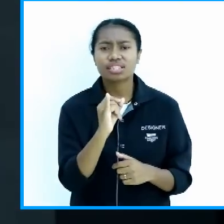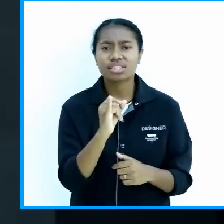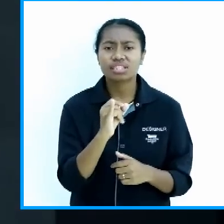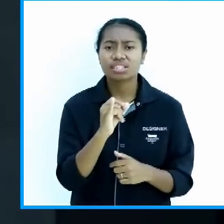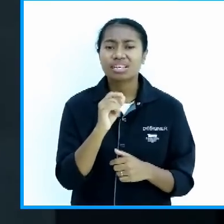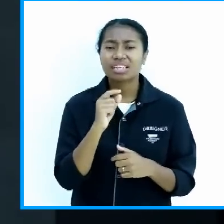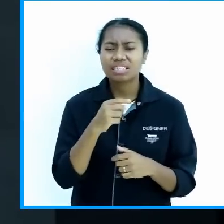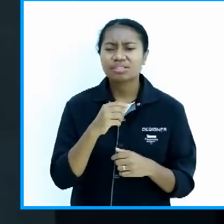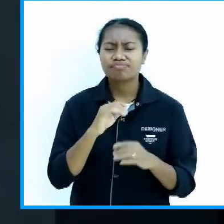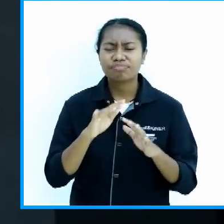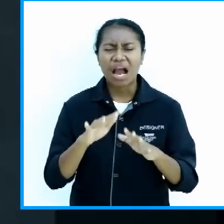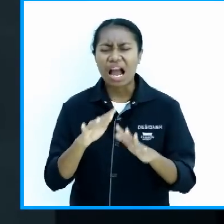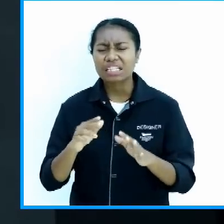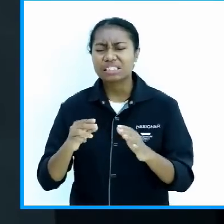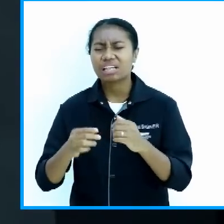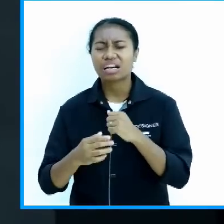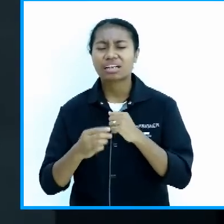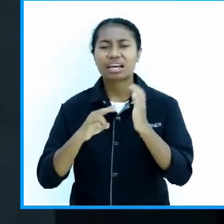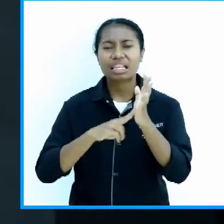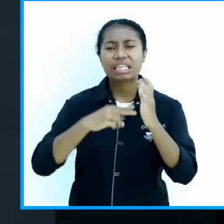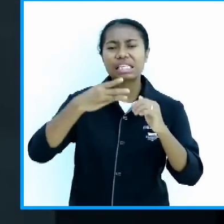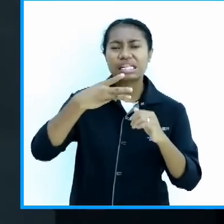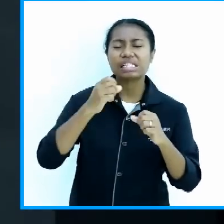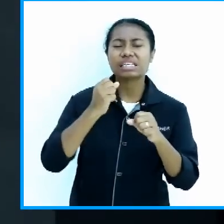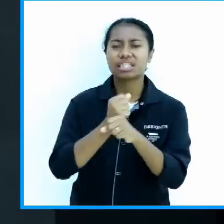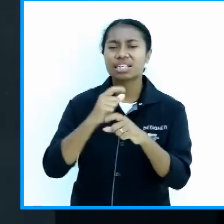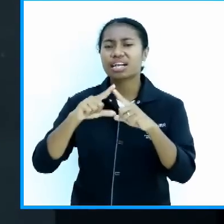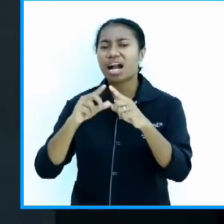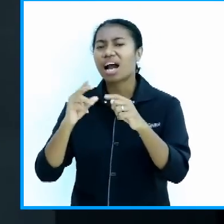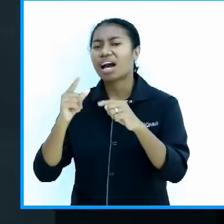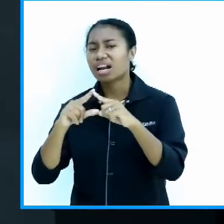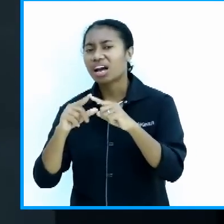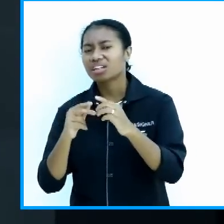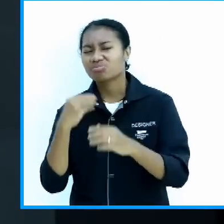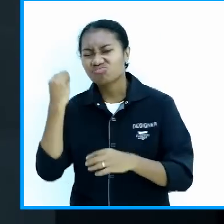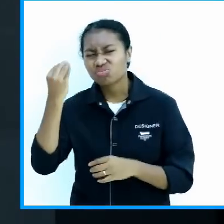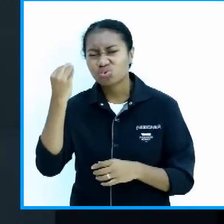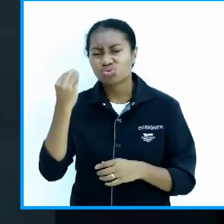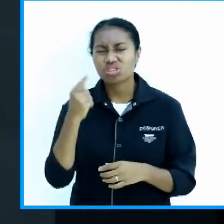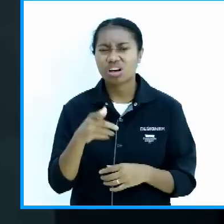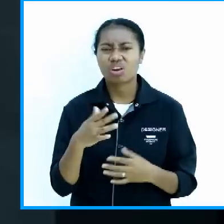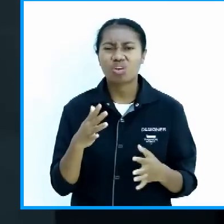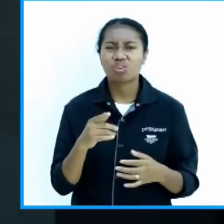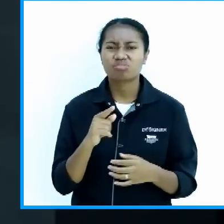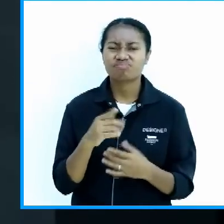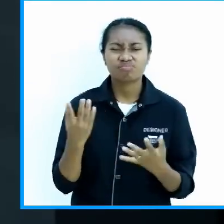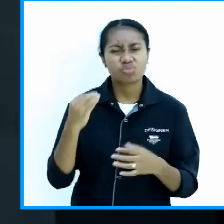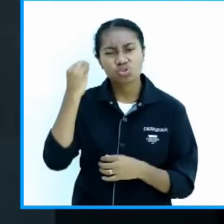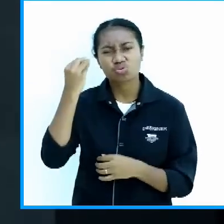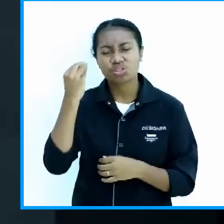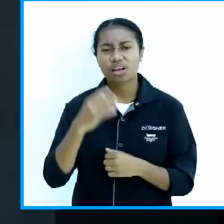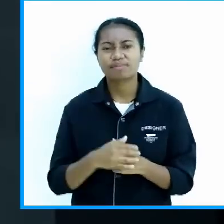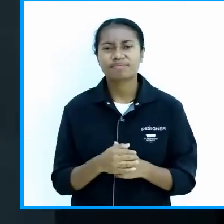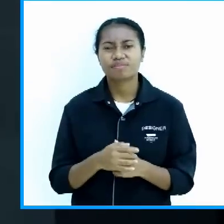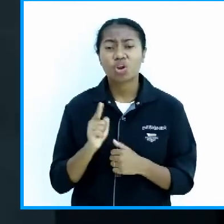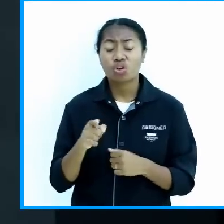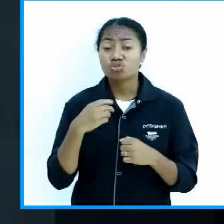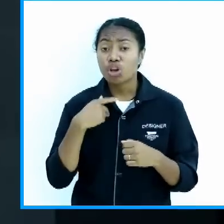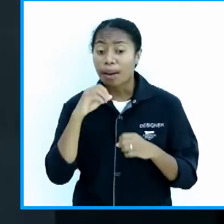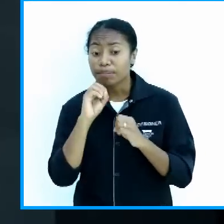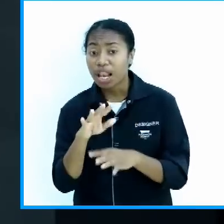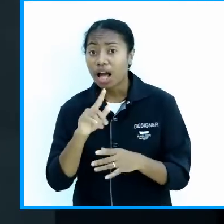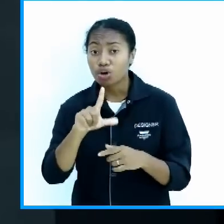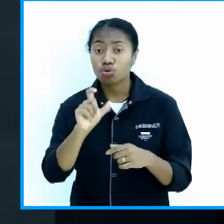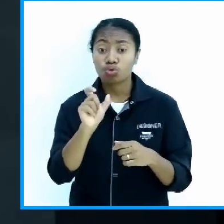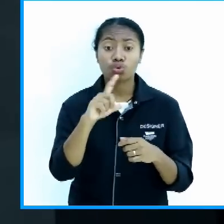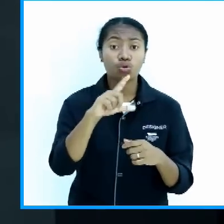Indonesia itu BPOM yang menilai. Jadi susah kalau mau bilang ini ada kong kali kong ya. Artinya kalau BPOM sudah menyatakan dia lulus, ya memang dia layak